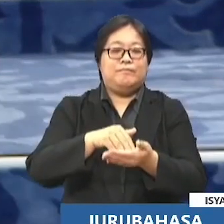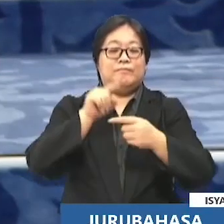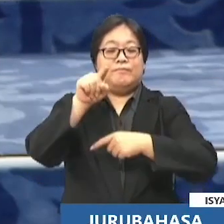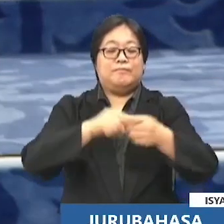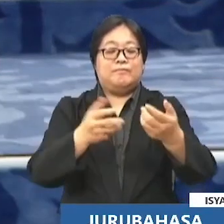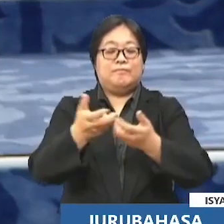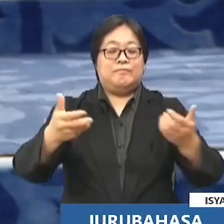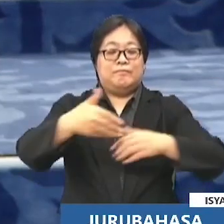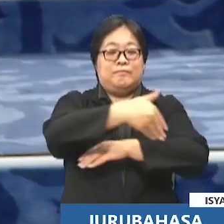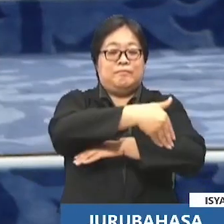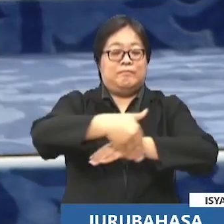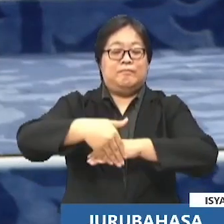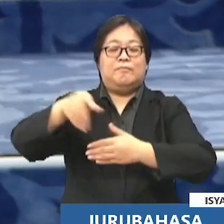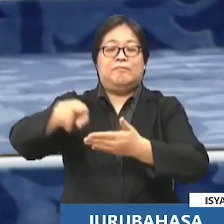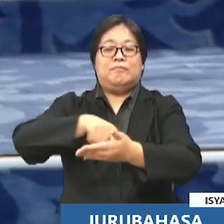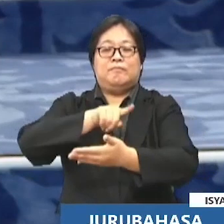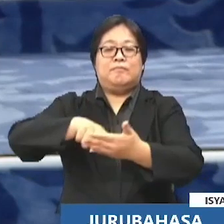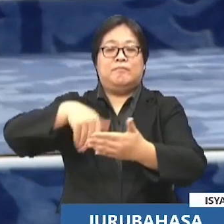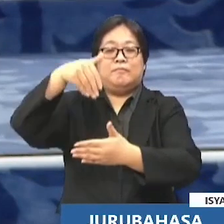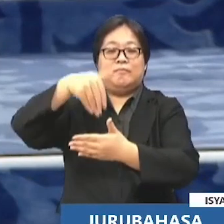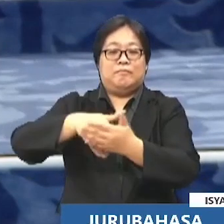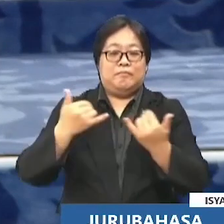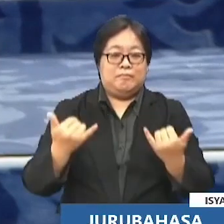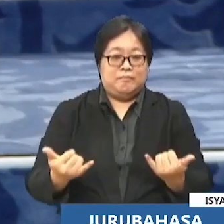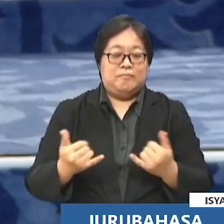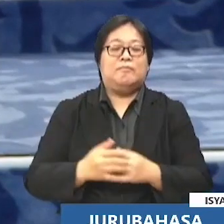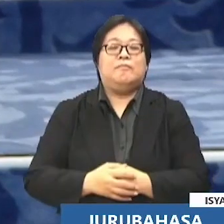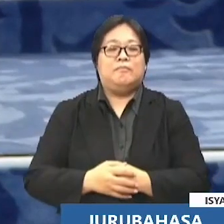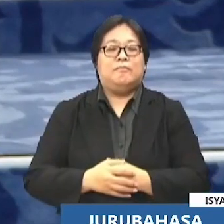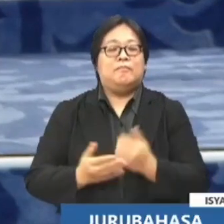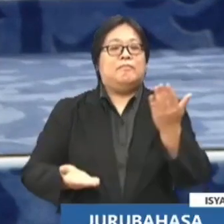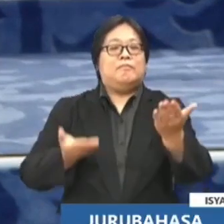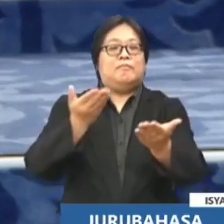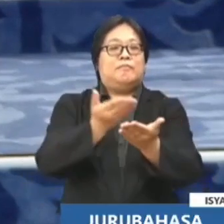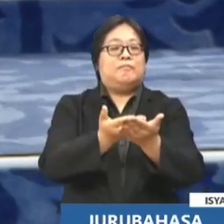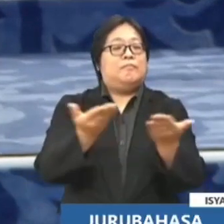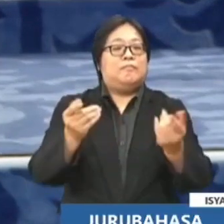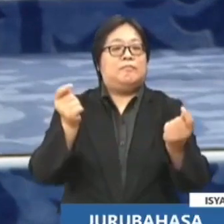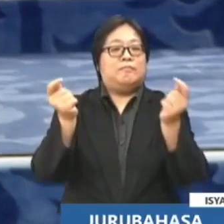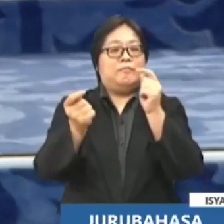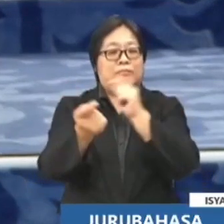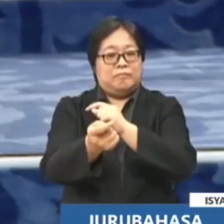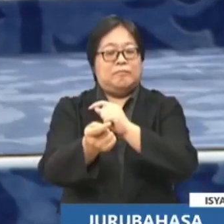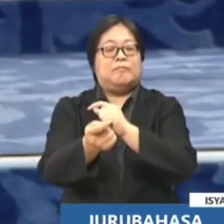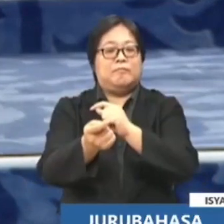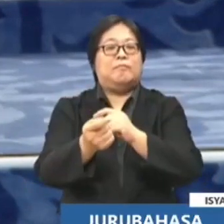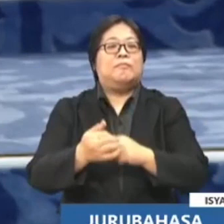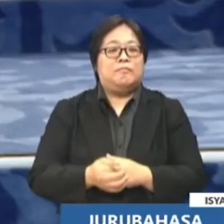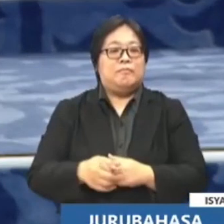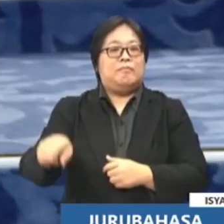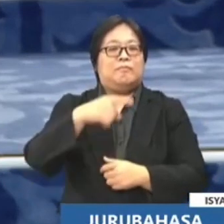pembagian sempadan bagian pilihanraya sedia ada bagaimana so Kenapa perubahan dengannya